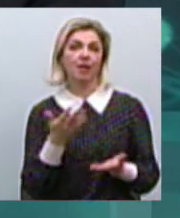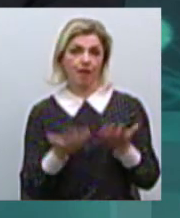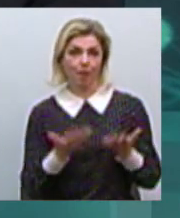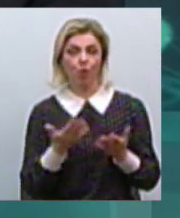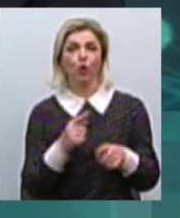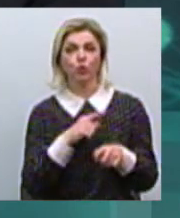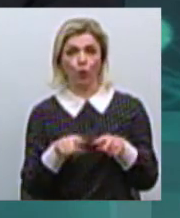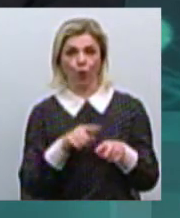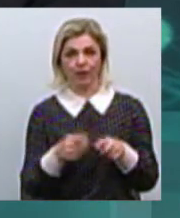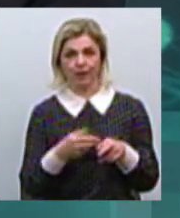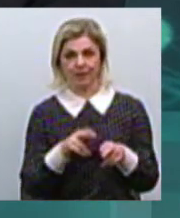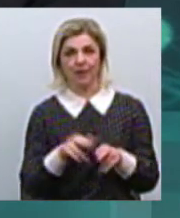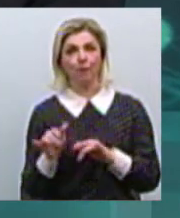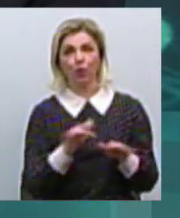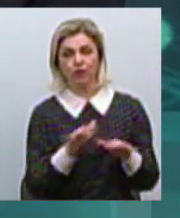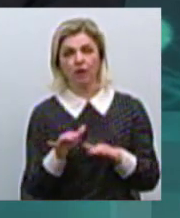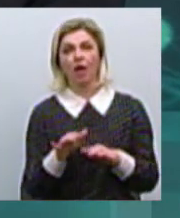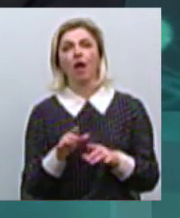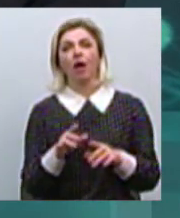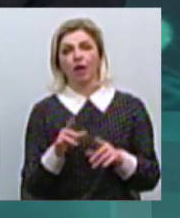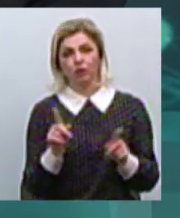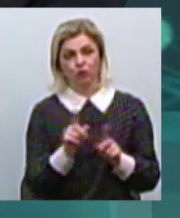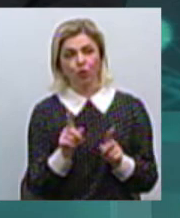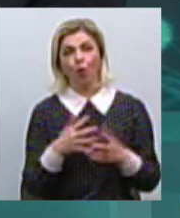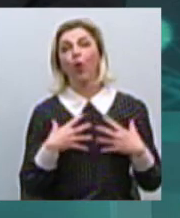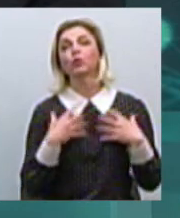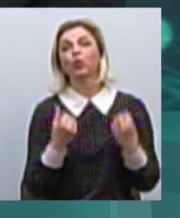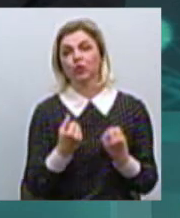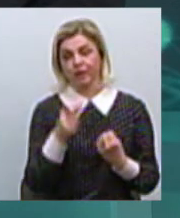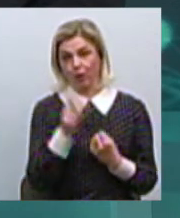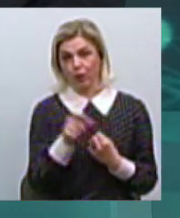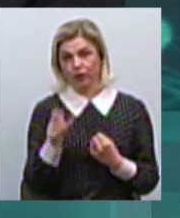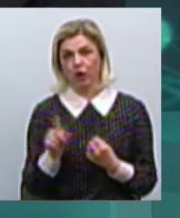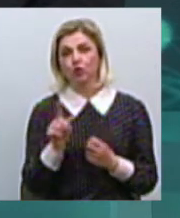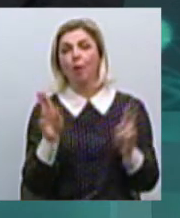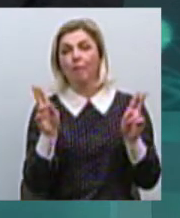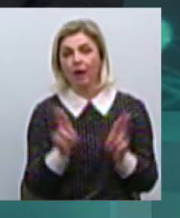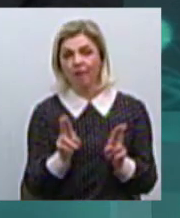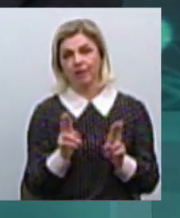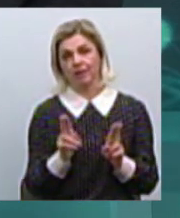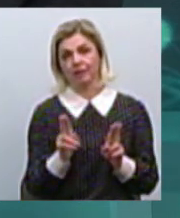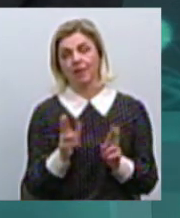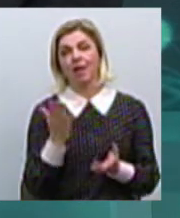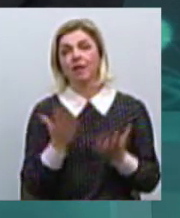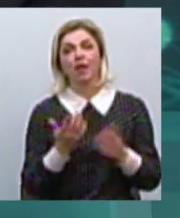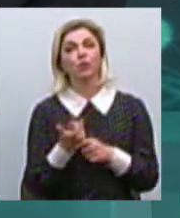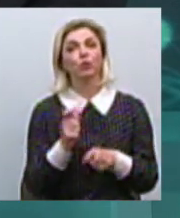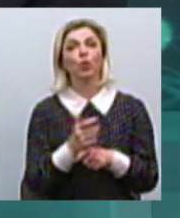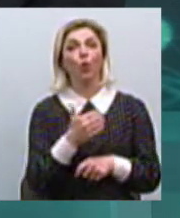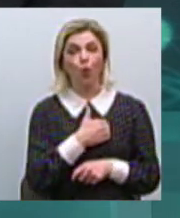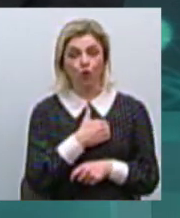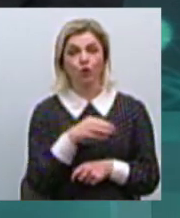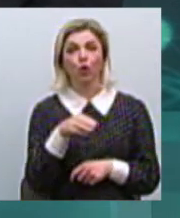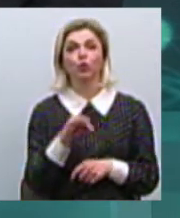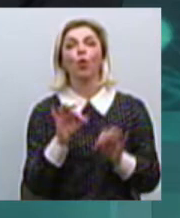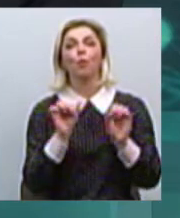цей процес одужання мізків людей, які вважають, що правила, то, ну, знаєте, якщо дуже хочеться, то можна